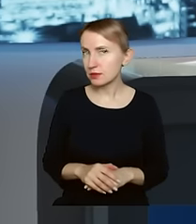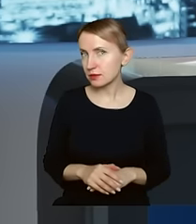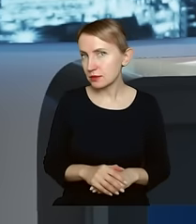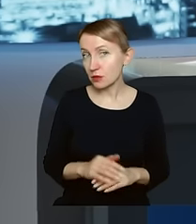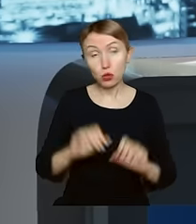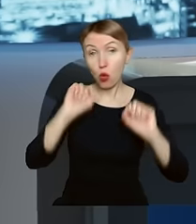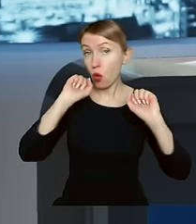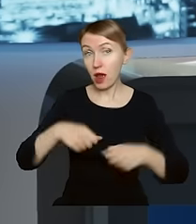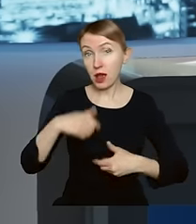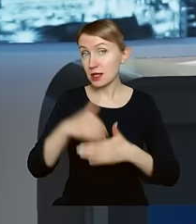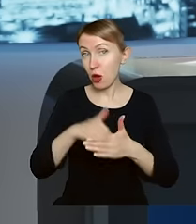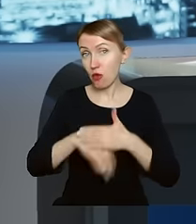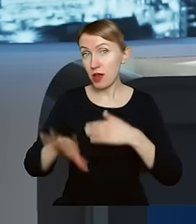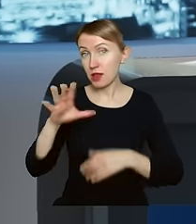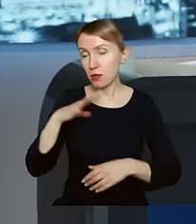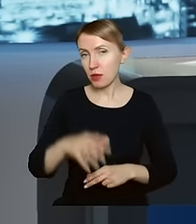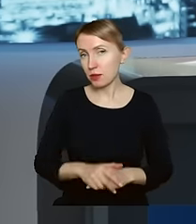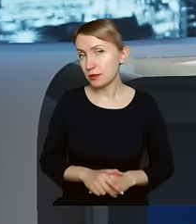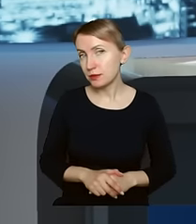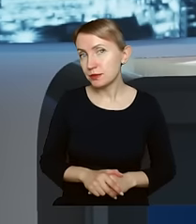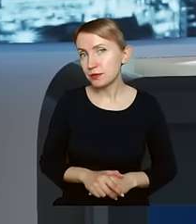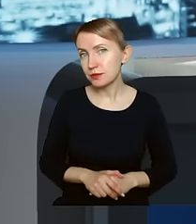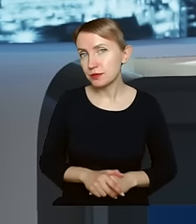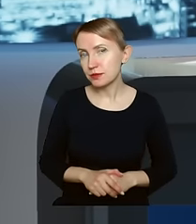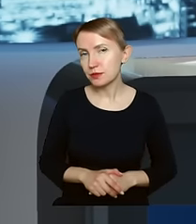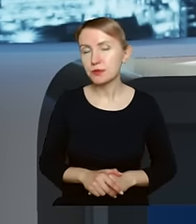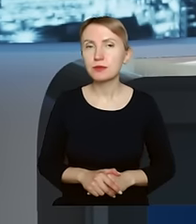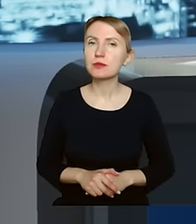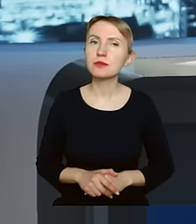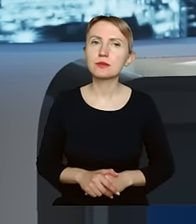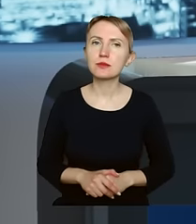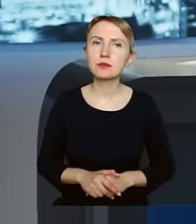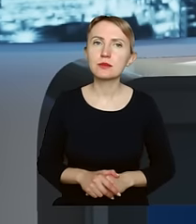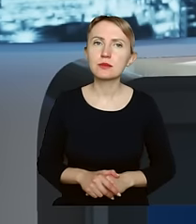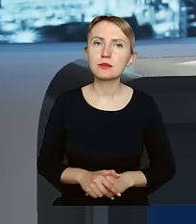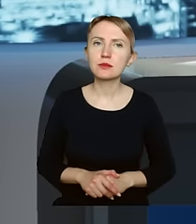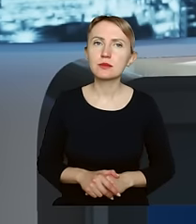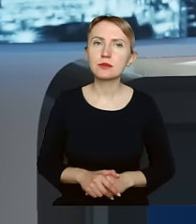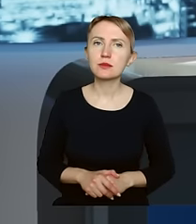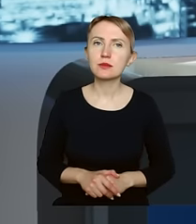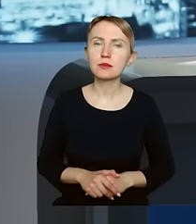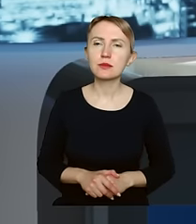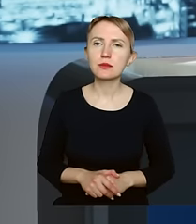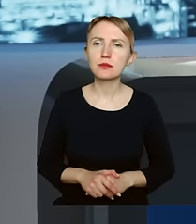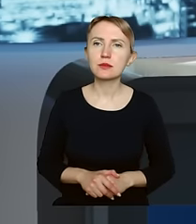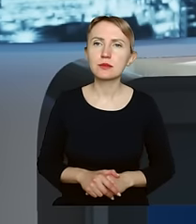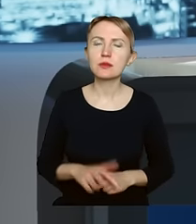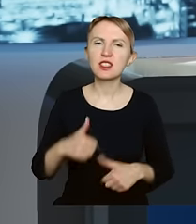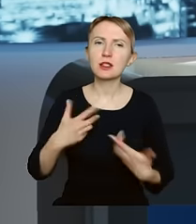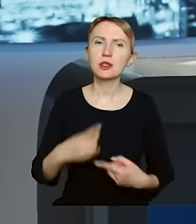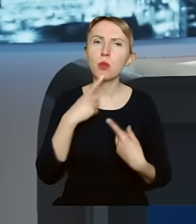ale to już przechodzę do drugiej kwestii, która mnie mierzi i chciałem też